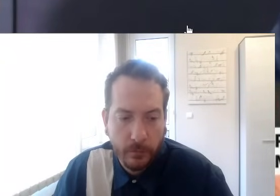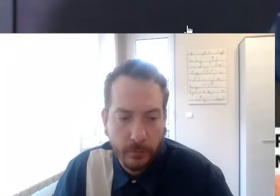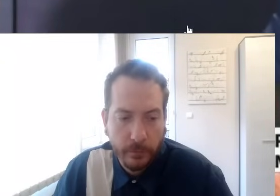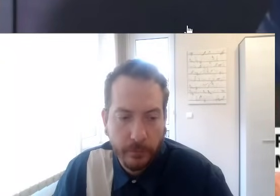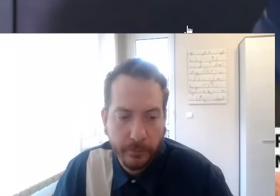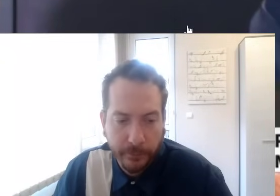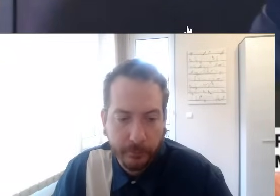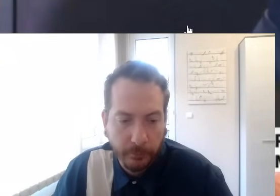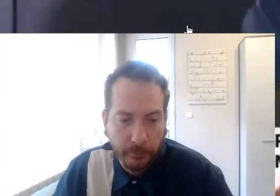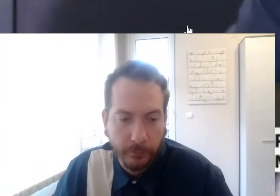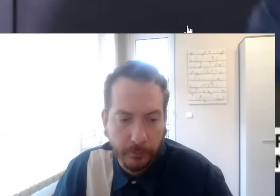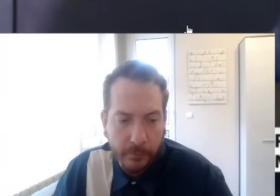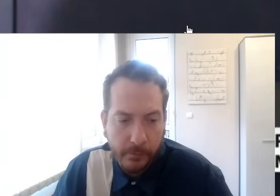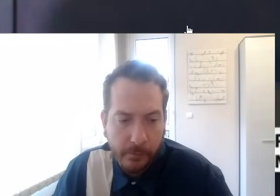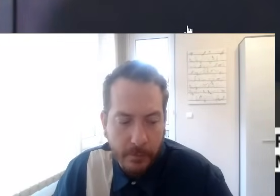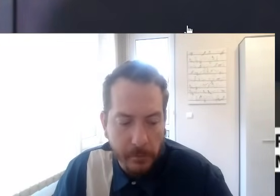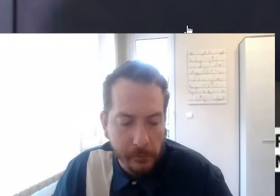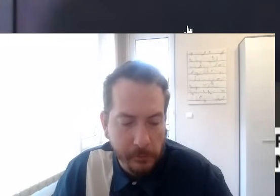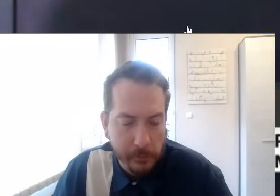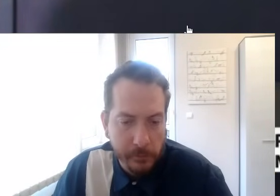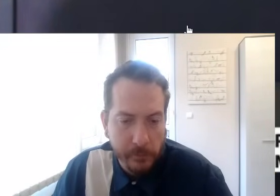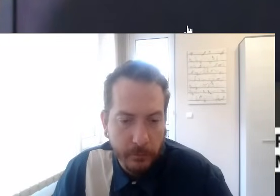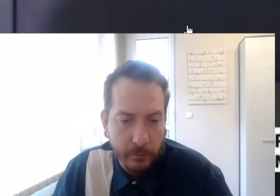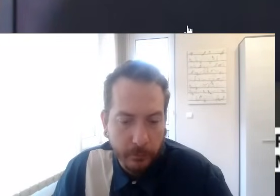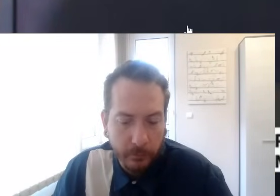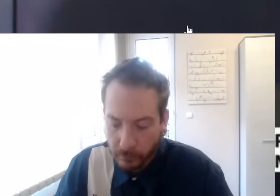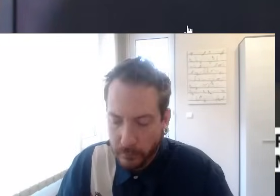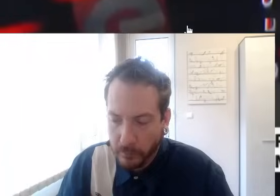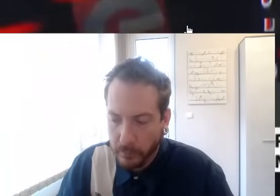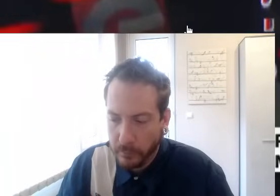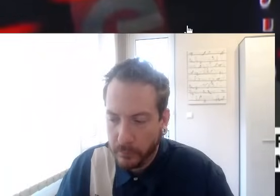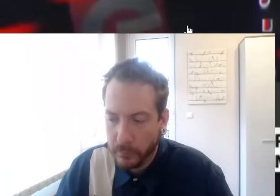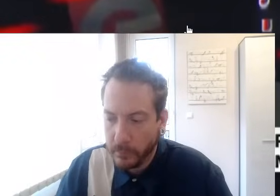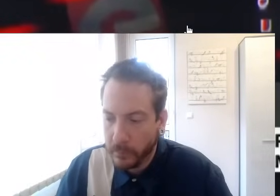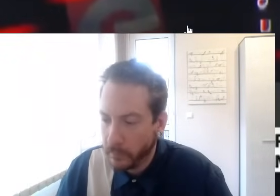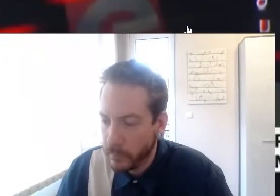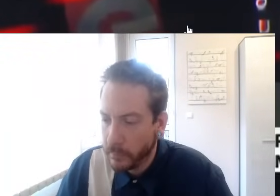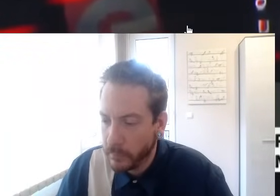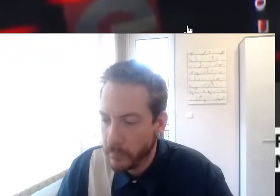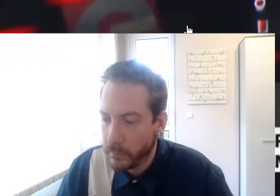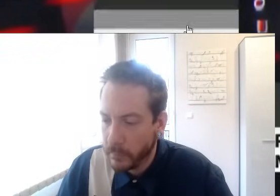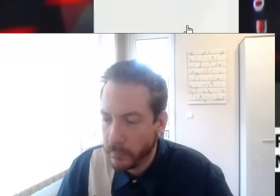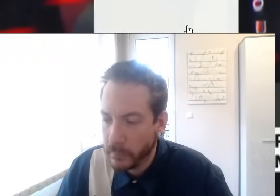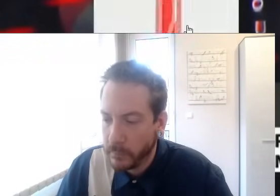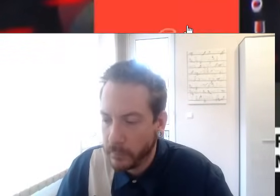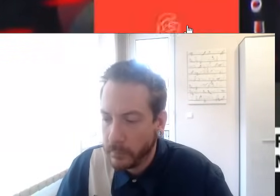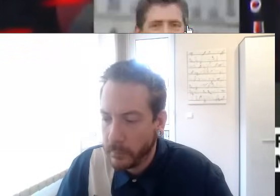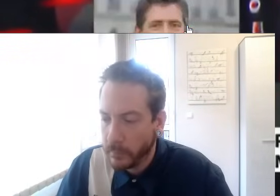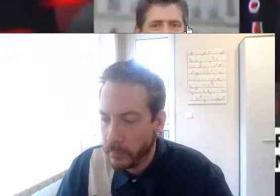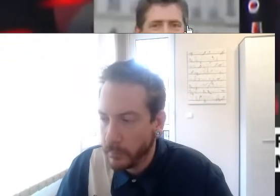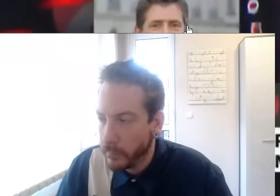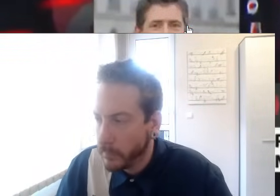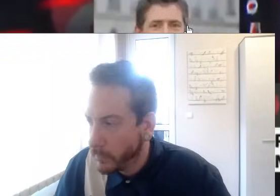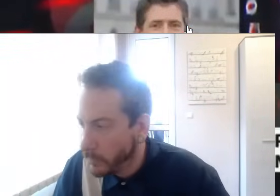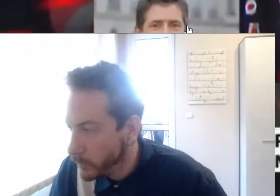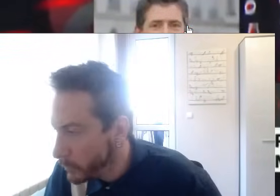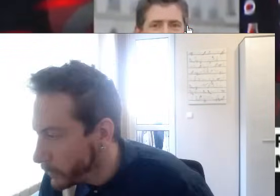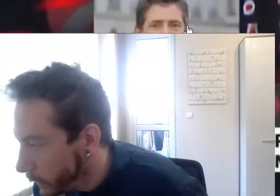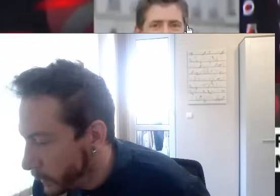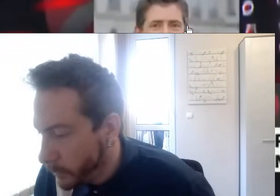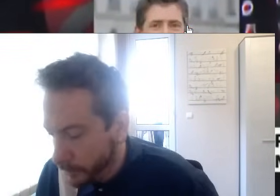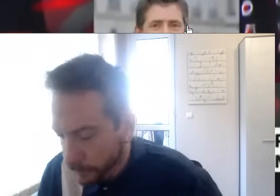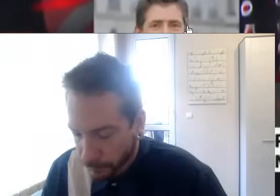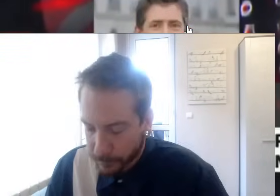dire parce que je ne savais pas encore quel serait le fil des 15 qui allaient monter dans le bus. Et si les 15 même arriveraient